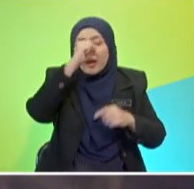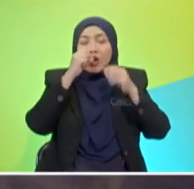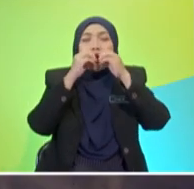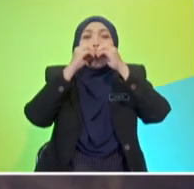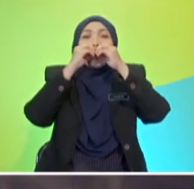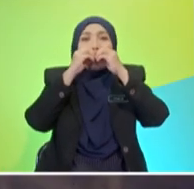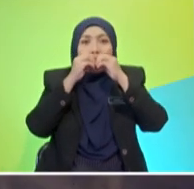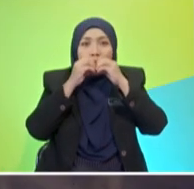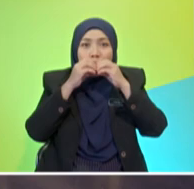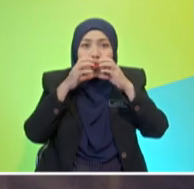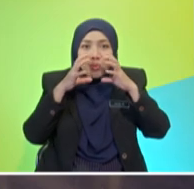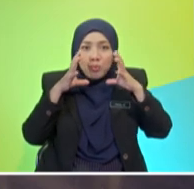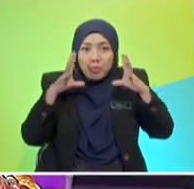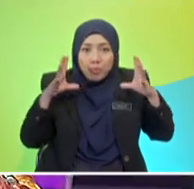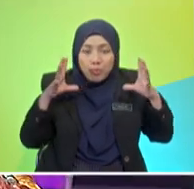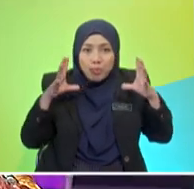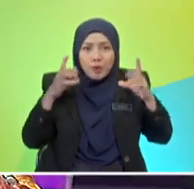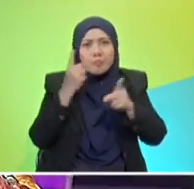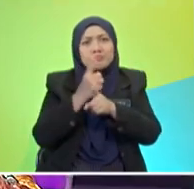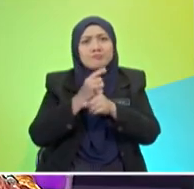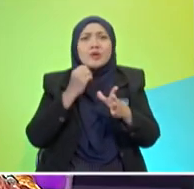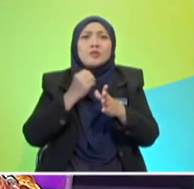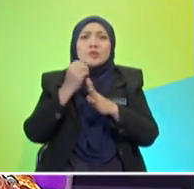tengok betul tak ramalan Sean?